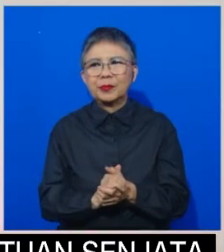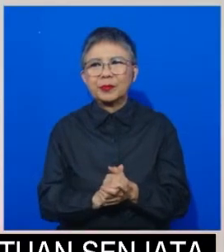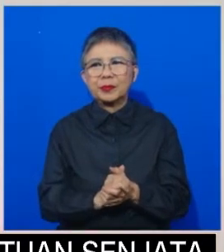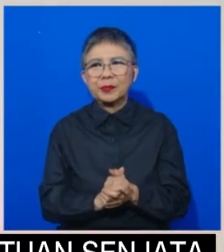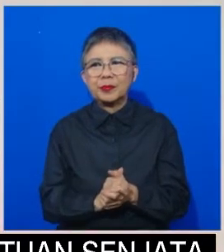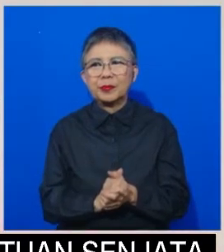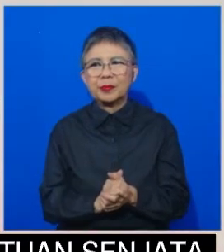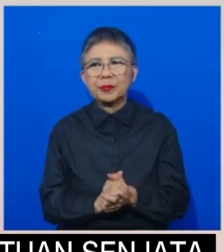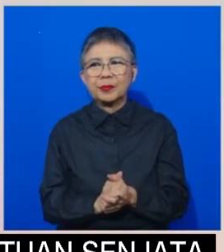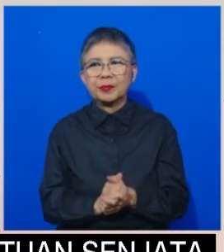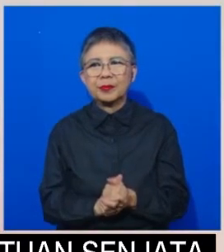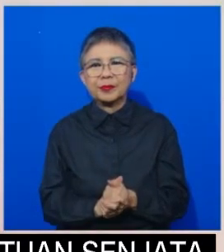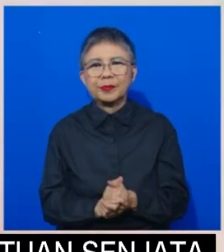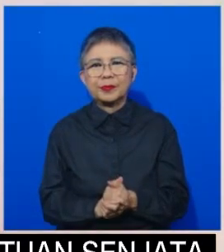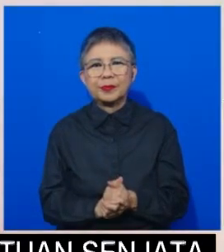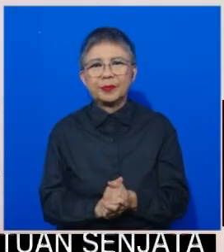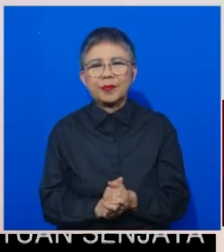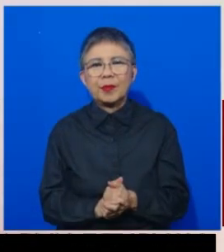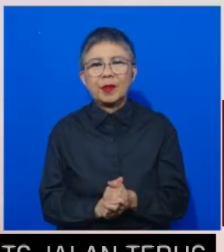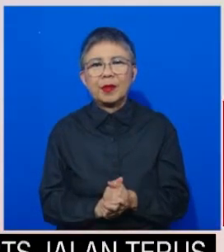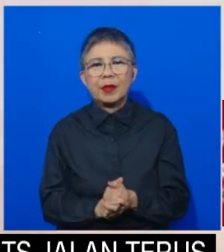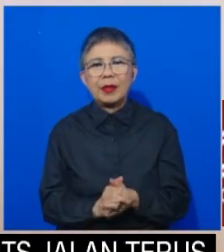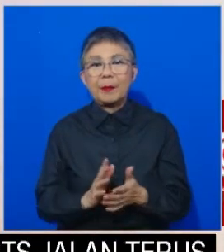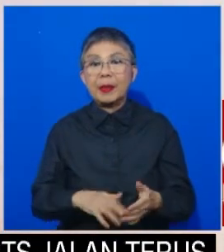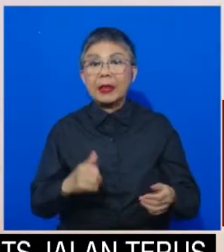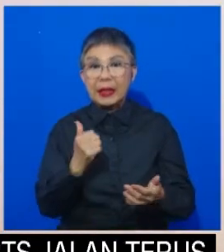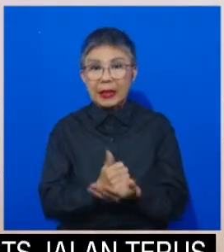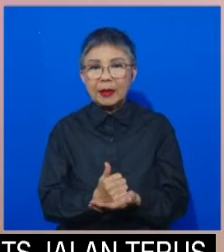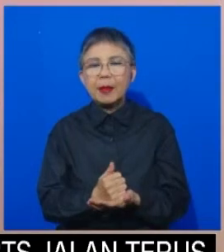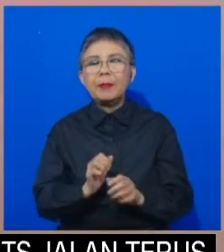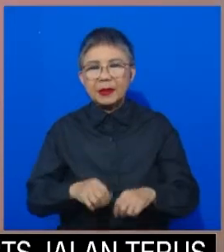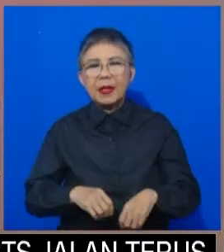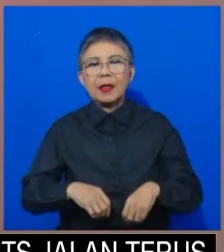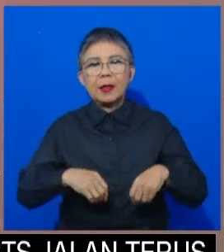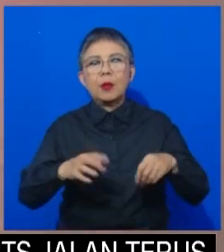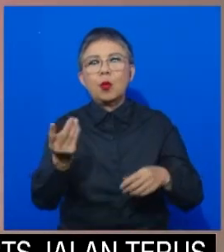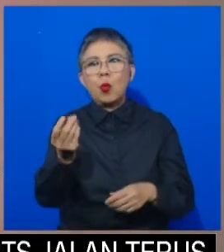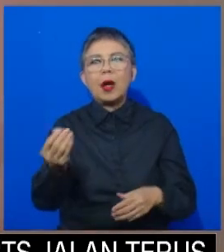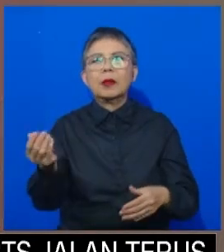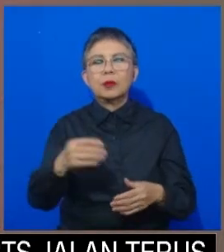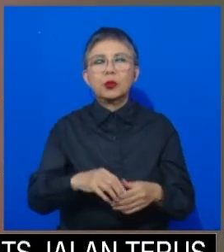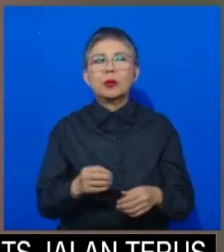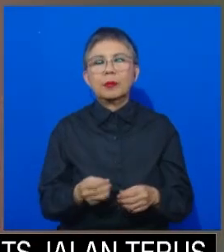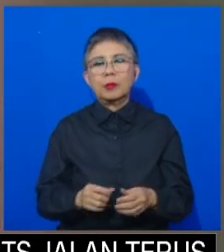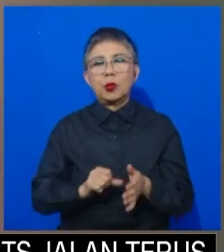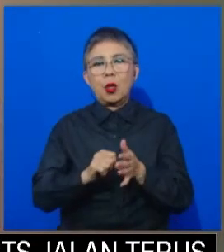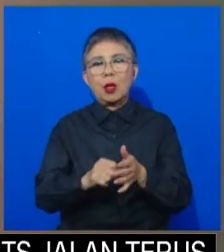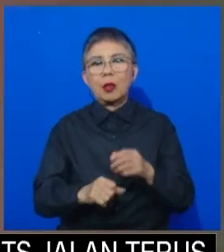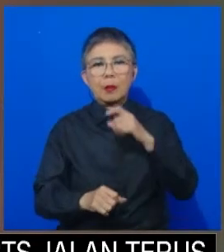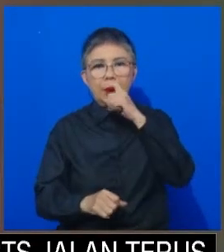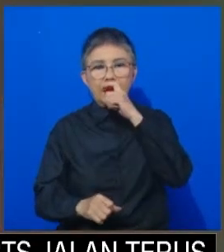dan Sumiati itu. Baginya, yang terpenting adalah bisa membawa pulang uang demi menolong orang